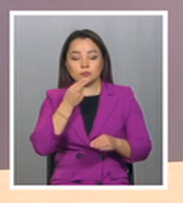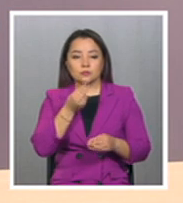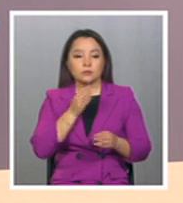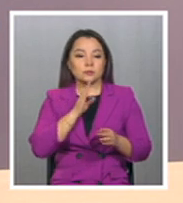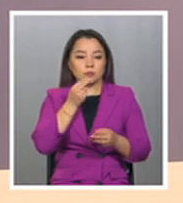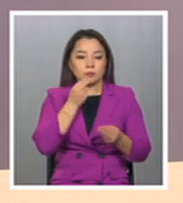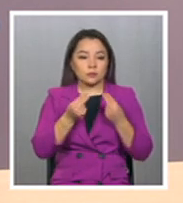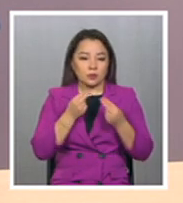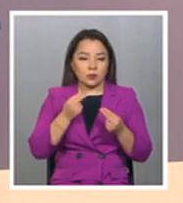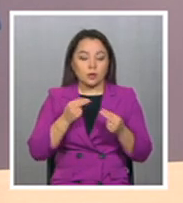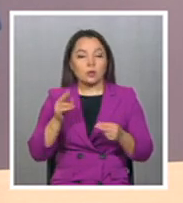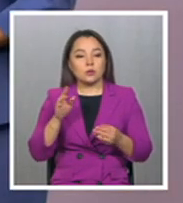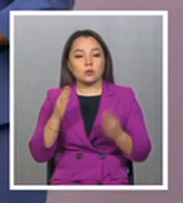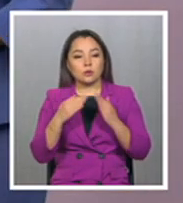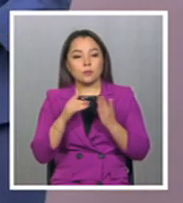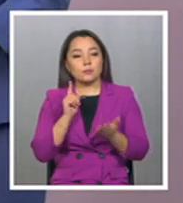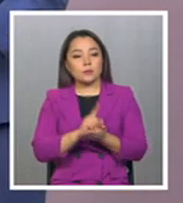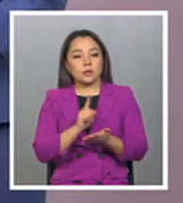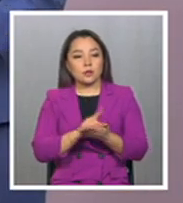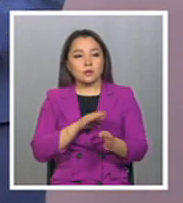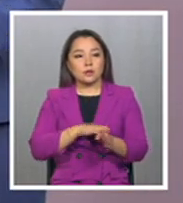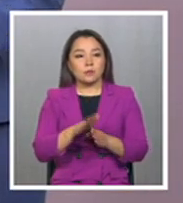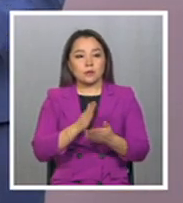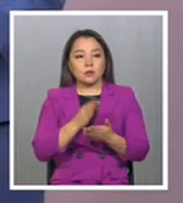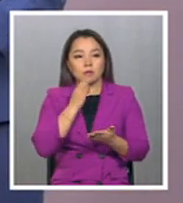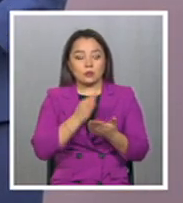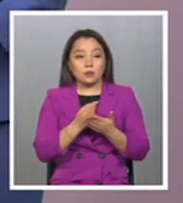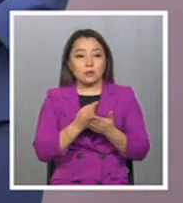Үй тапсырмасын орындайды.